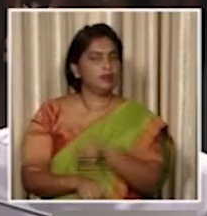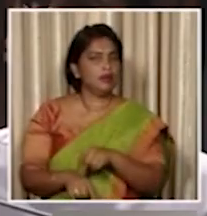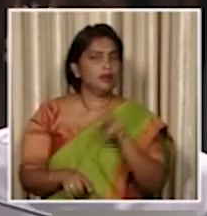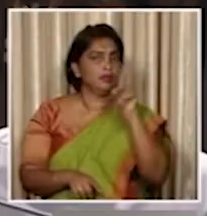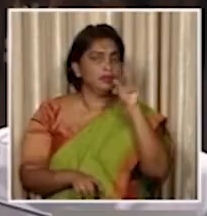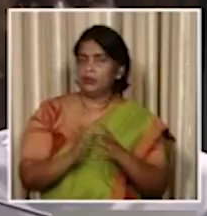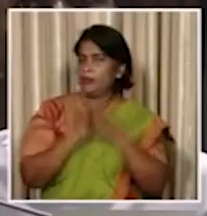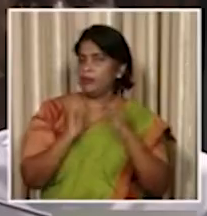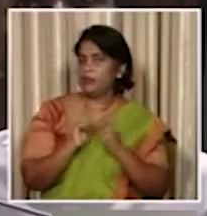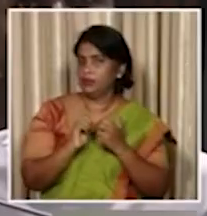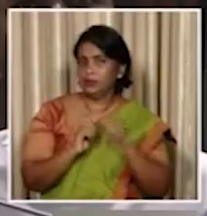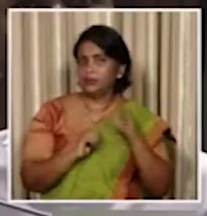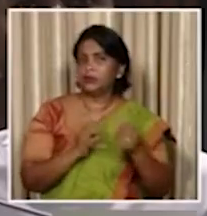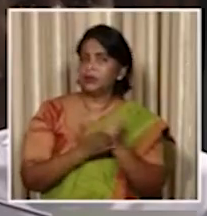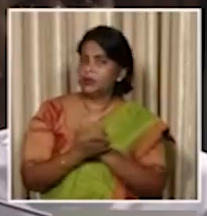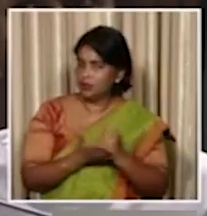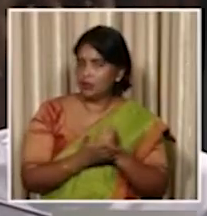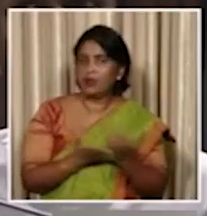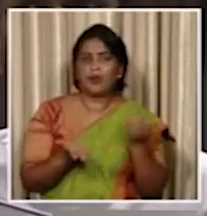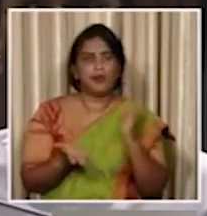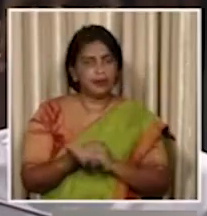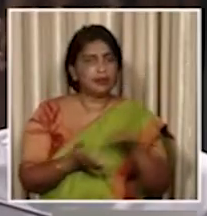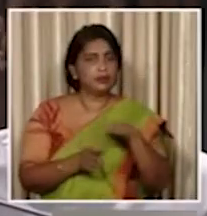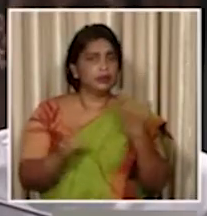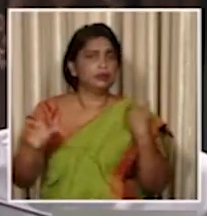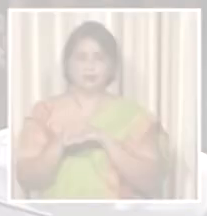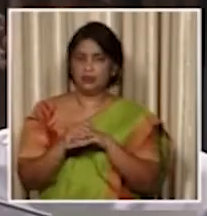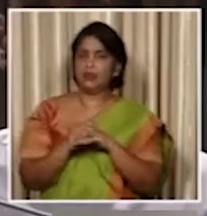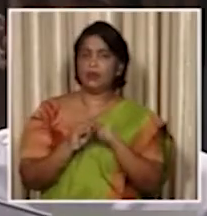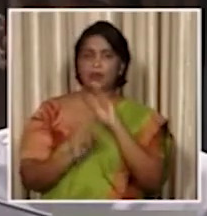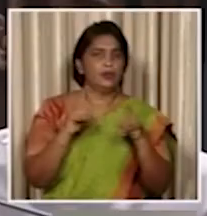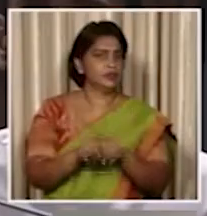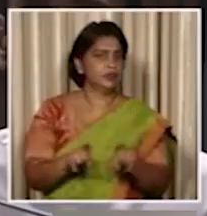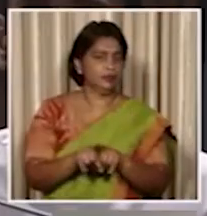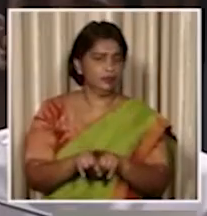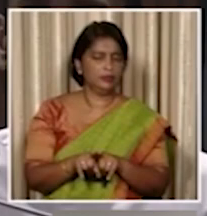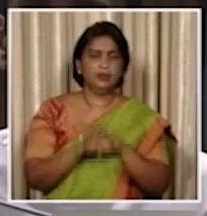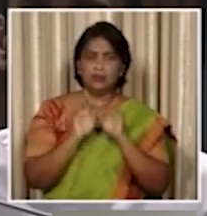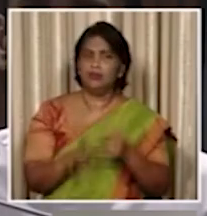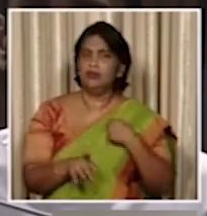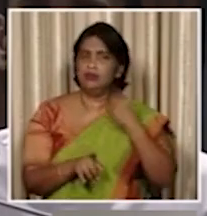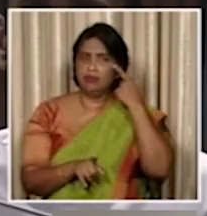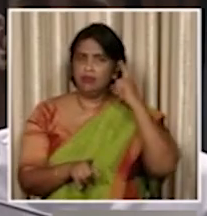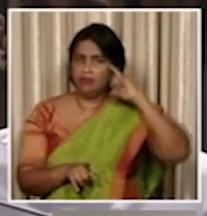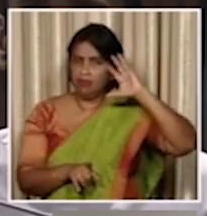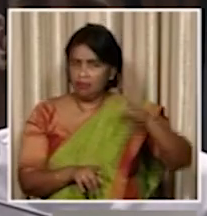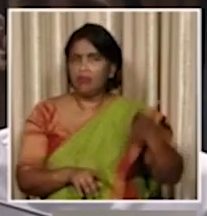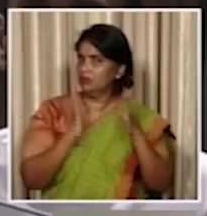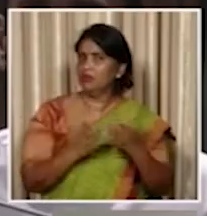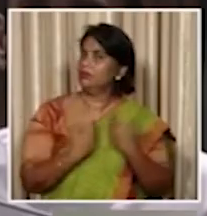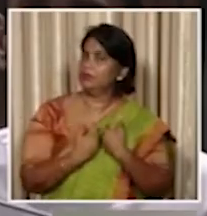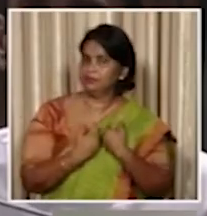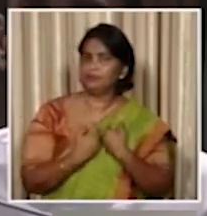11 දෙනෙක් ඉන්නවා තරුණයෝ. මේ සියලු දෙනාම ආපහු මේ සමාජයට සමාජගත වෙන්නේ කුඩුකාරව විදිහට. මේ මං හිතන්නේ මේ මන්ද මානසිකත්වයෙන් පෙළෙන